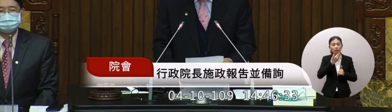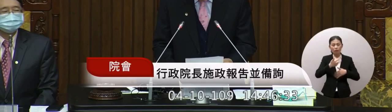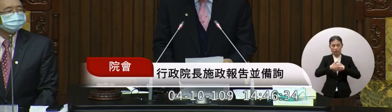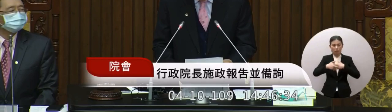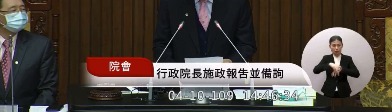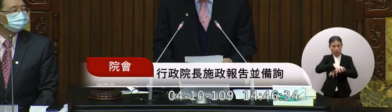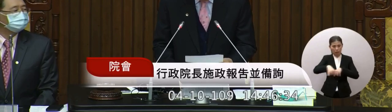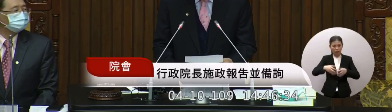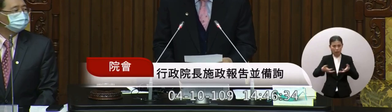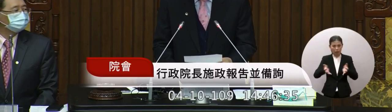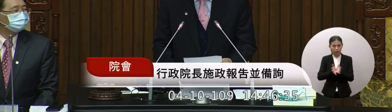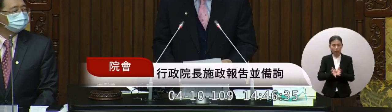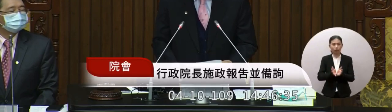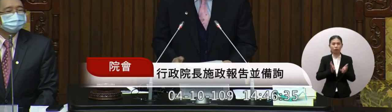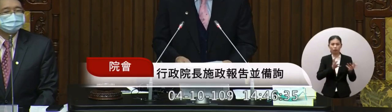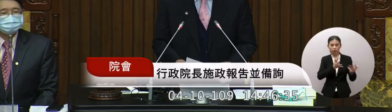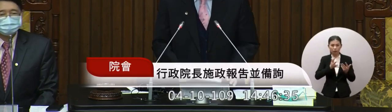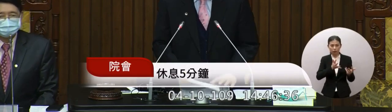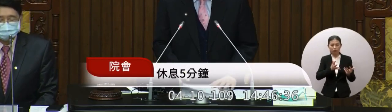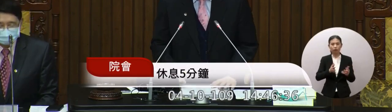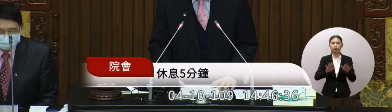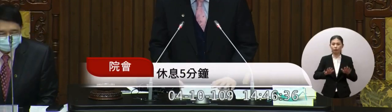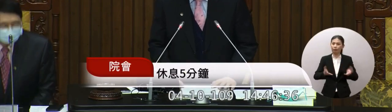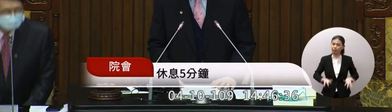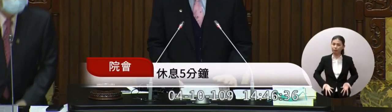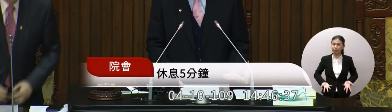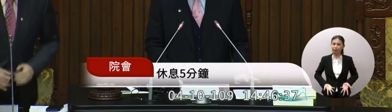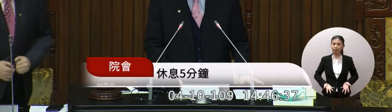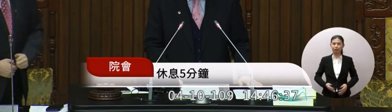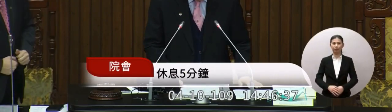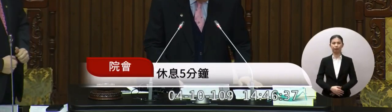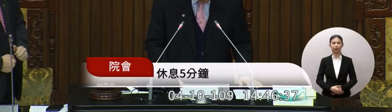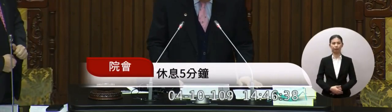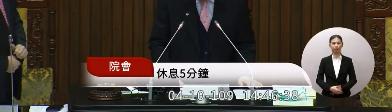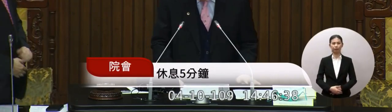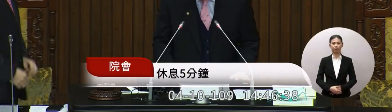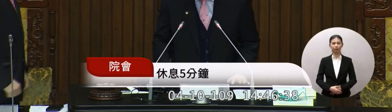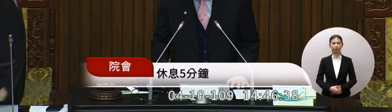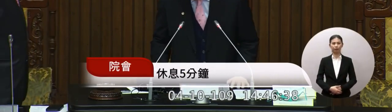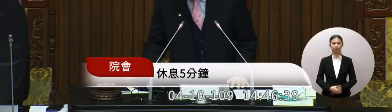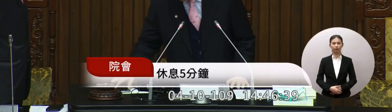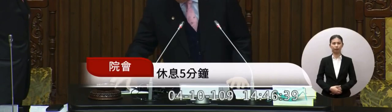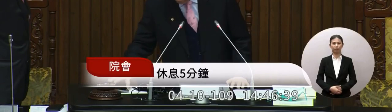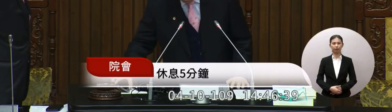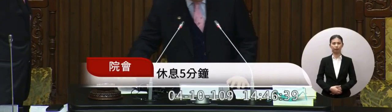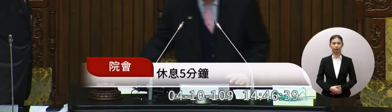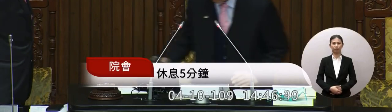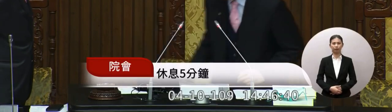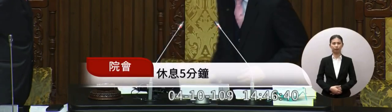生环境组的执行，现在休息。 好，先休息。